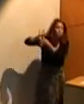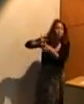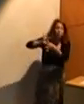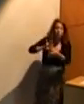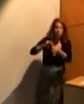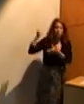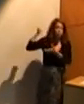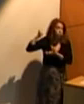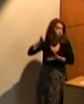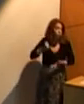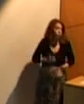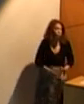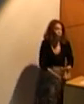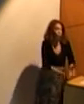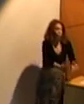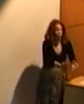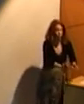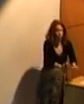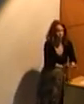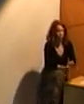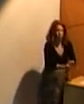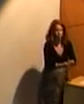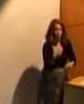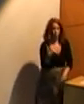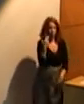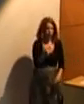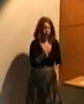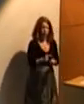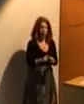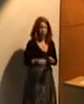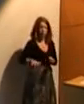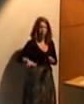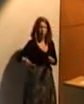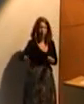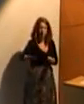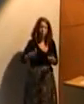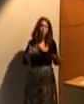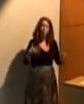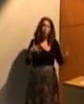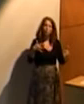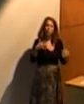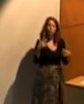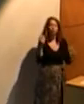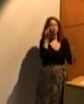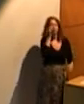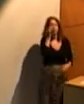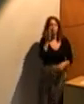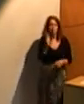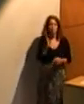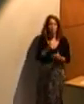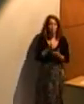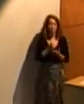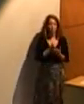histoire mais je ne suis pas une histoire je suis un commencement c'est pas rien dans la posture c'est pas rien du tout c'est un sens